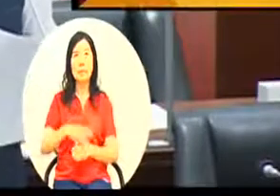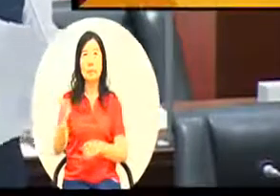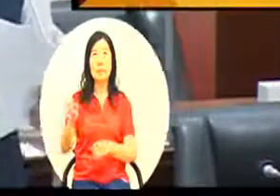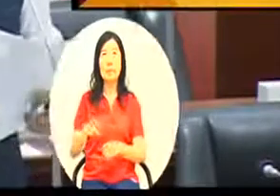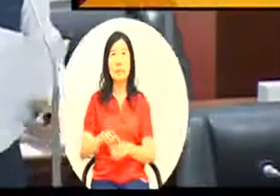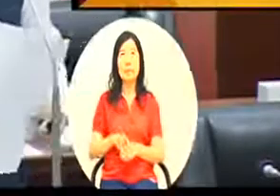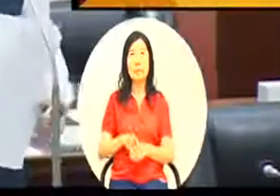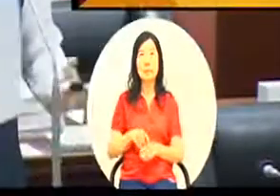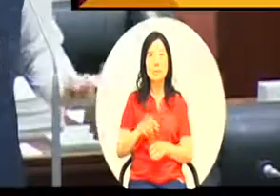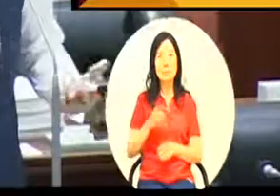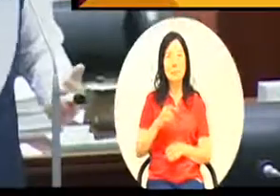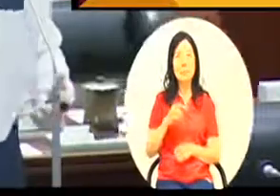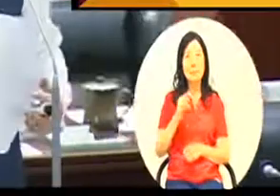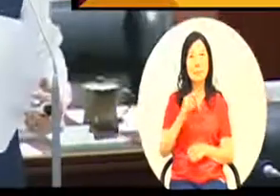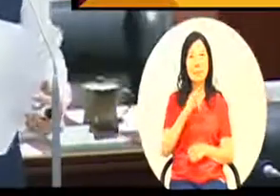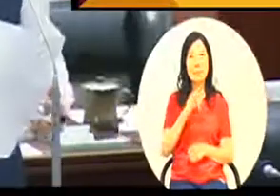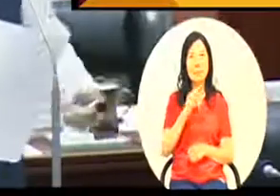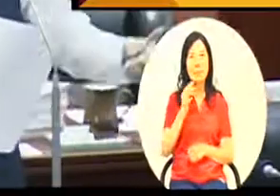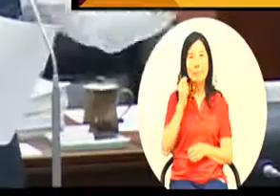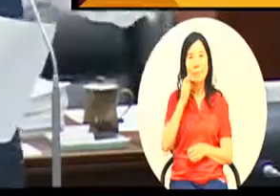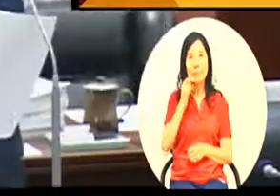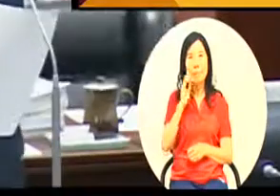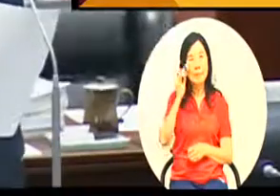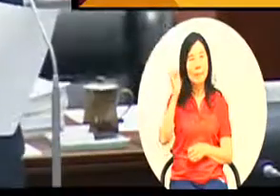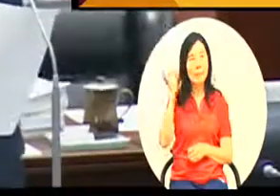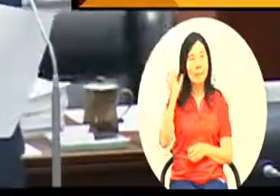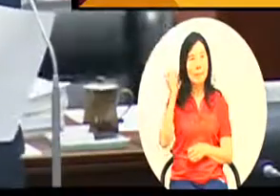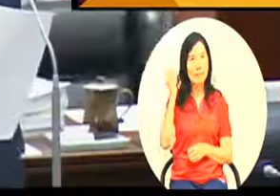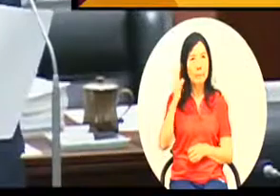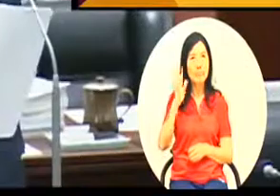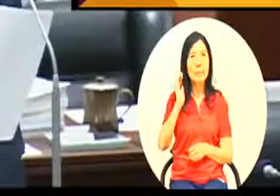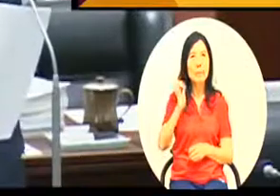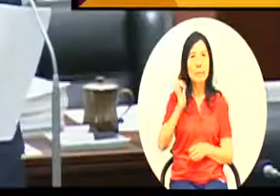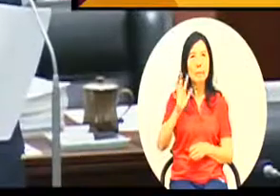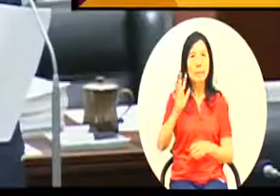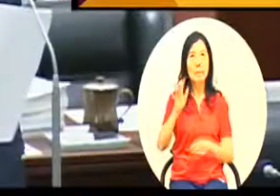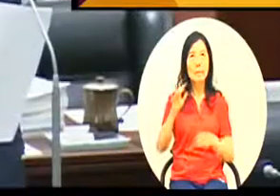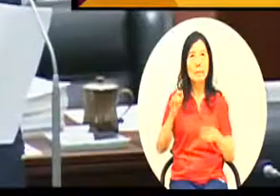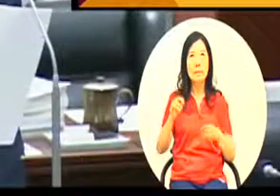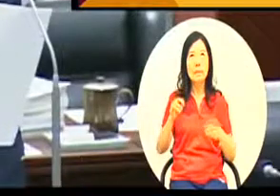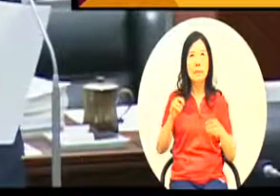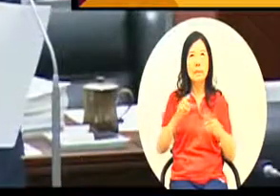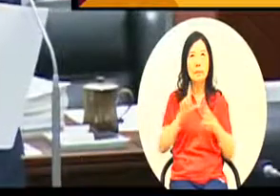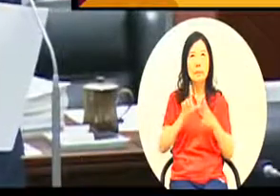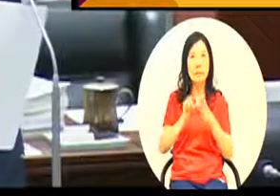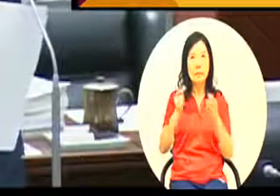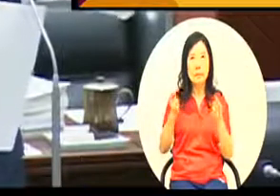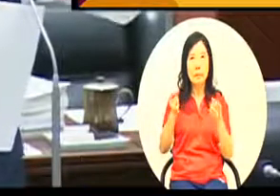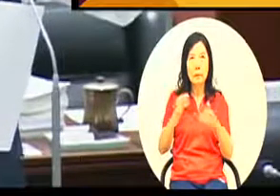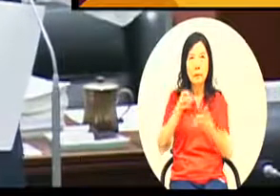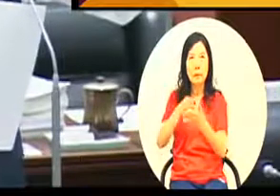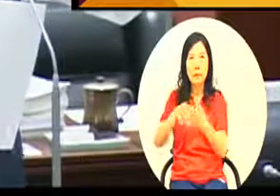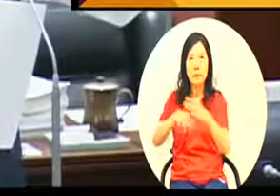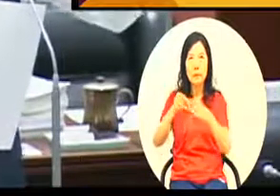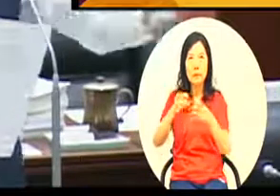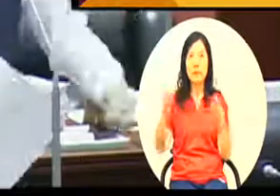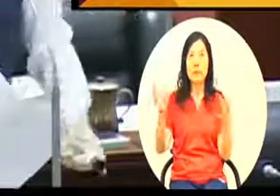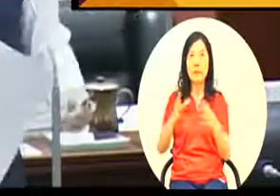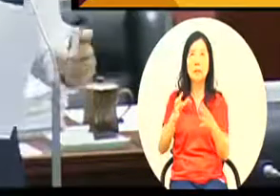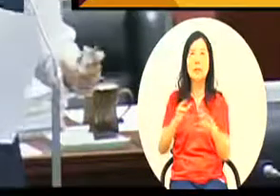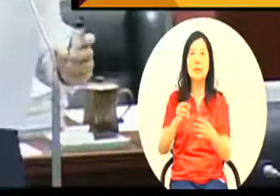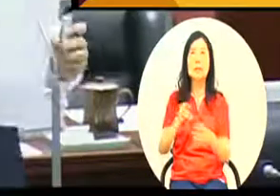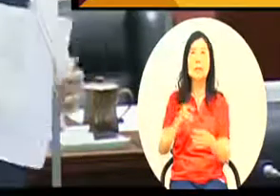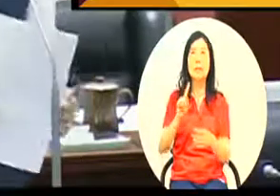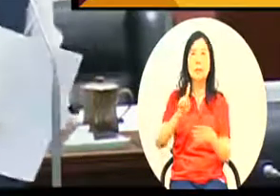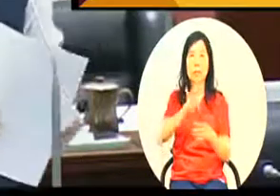觉得 很有趣，但是听起来还蛮有效的。他们是同一个阶段报名抽签报到同天进行。